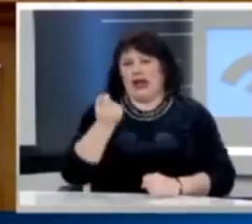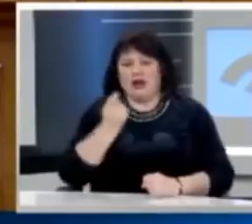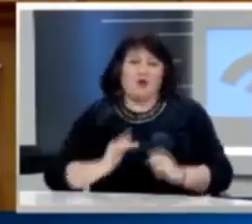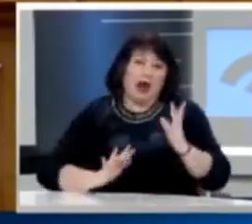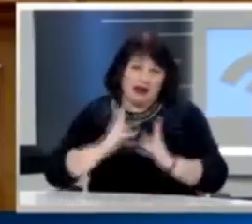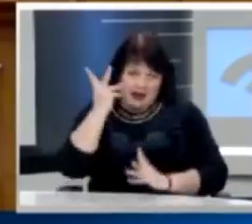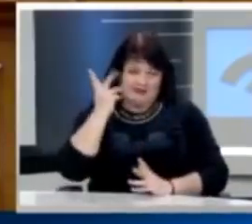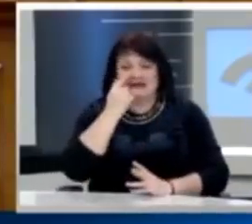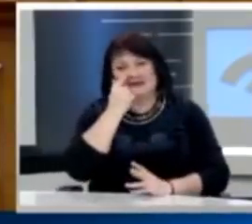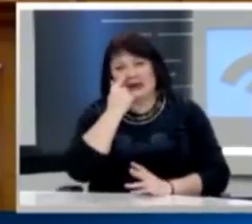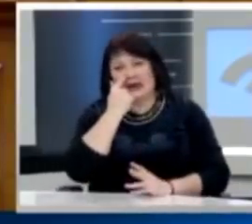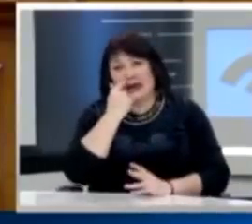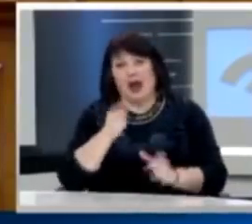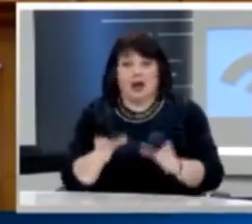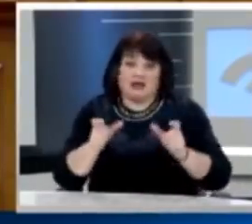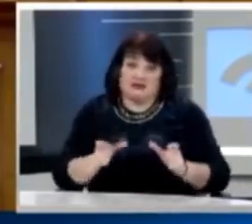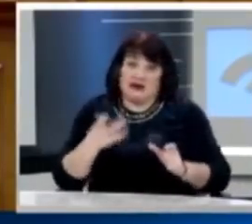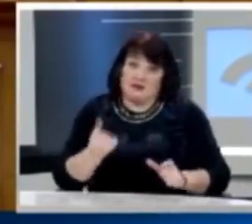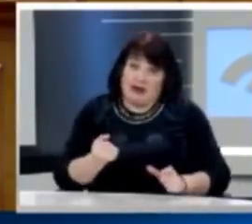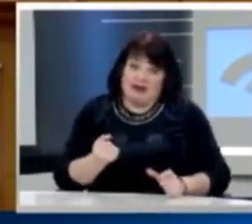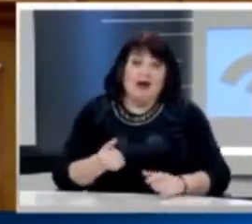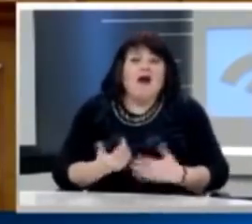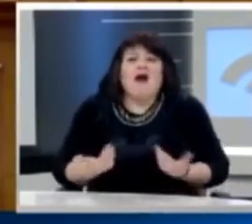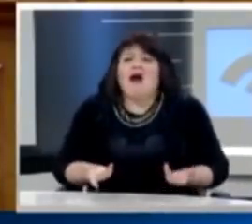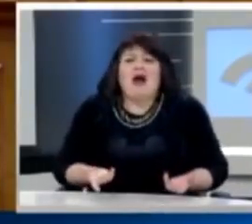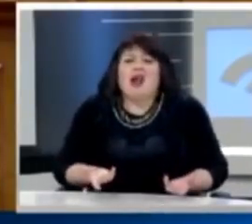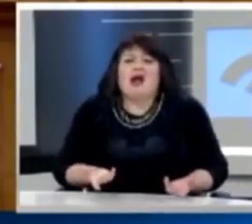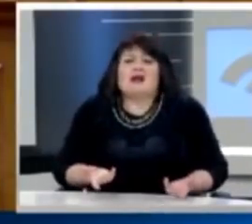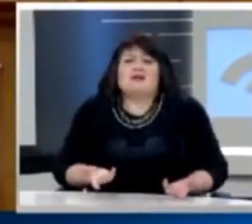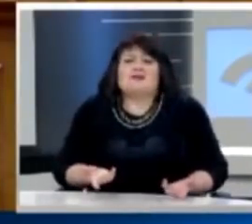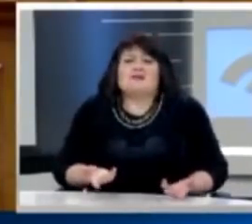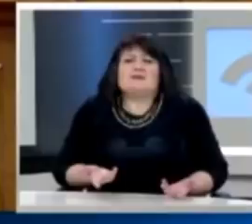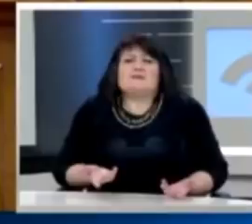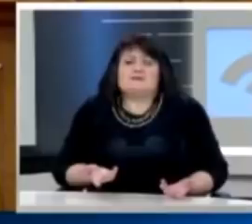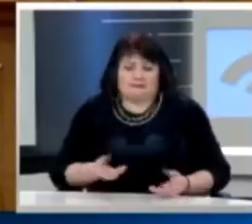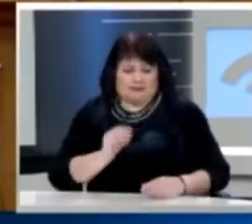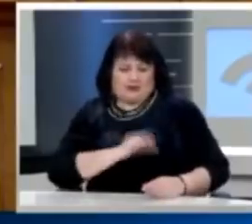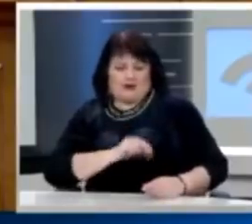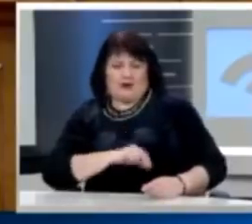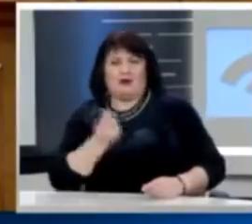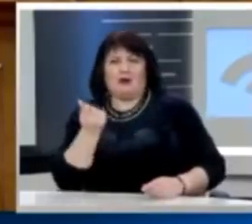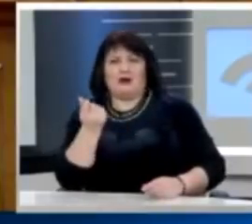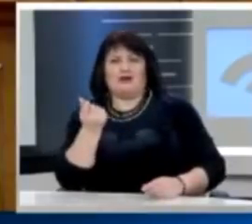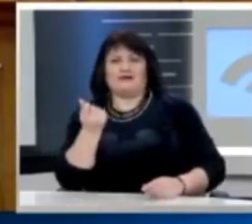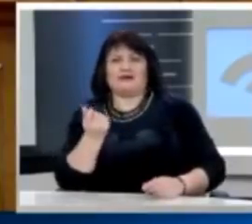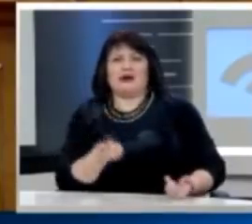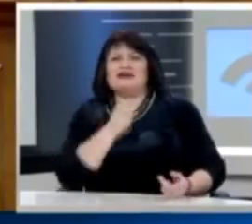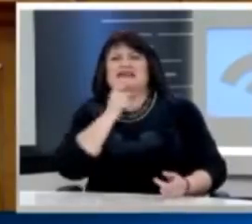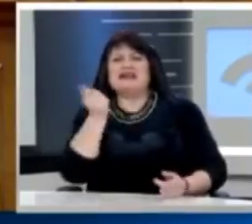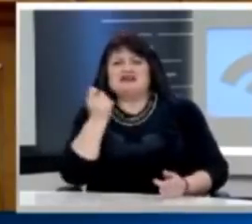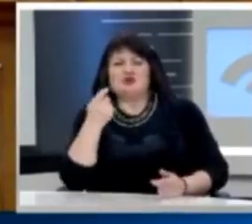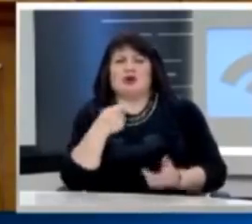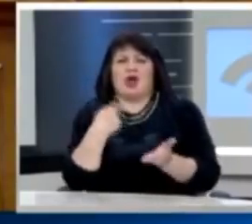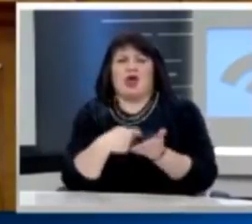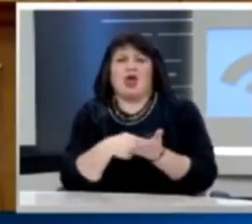έστω και με επισφάλεια μεγάλη, όμως δεν επέστρεψαν στις τσέπες των εργαζομένων, των